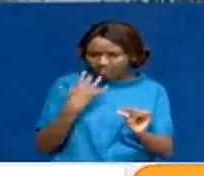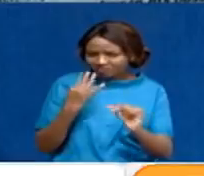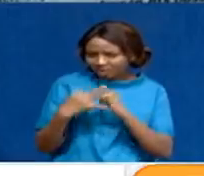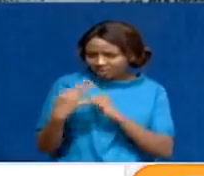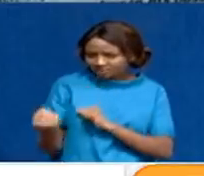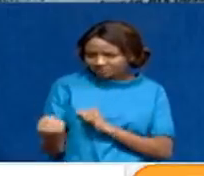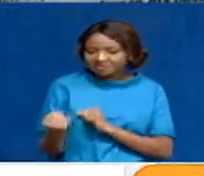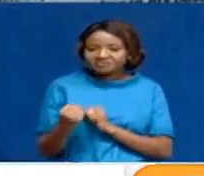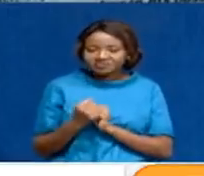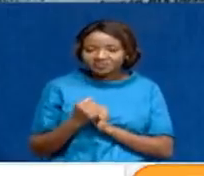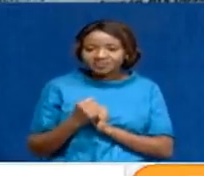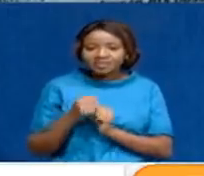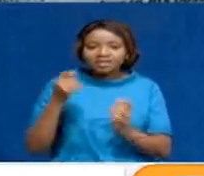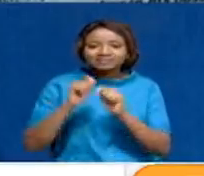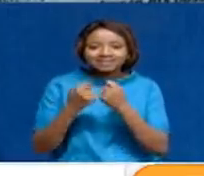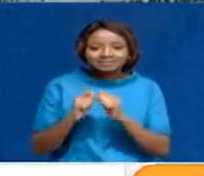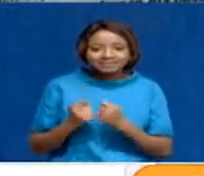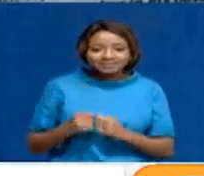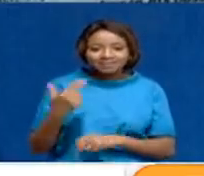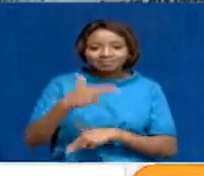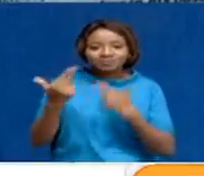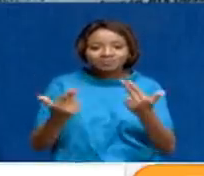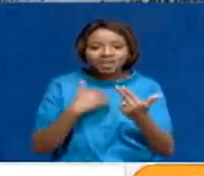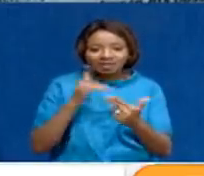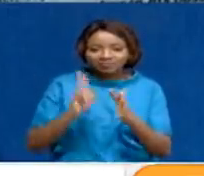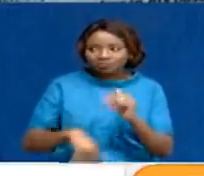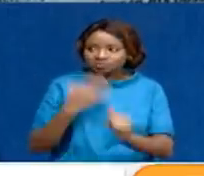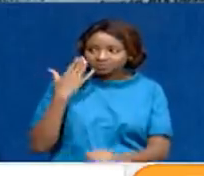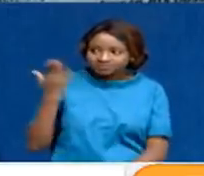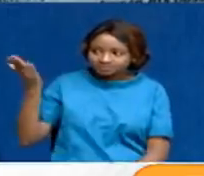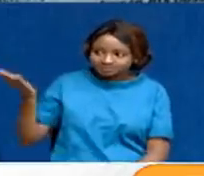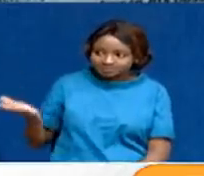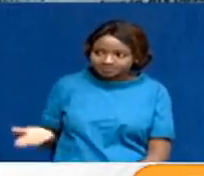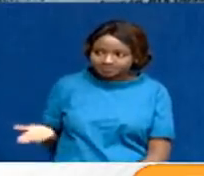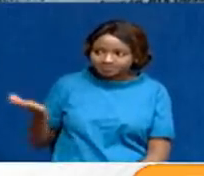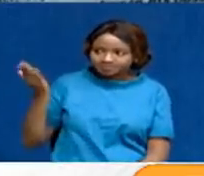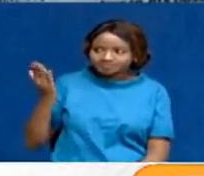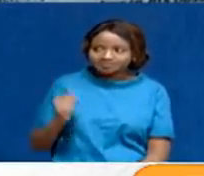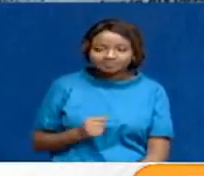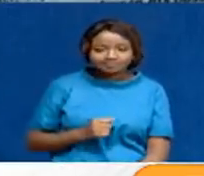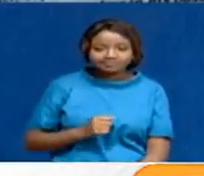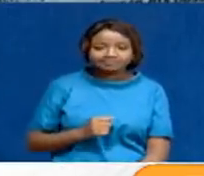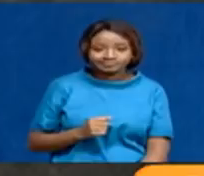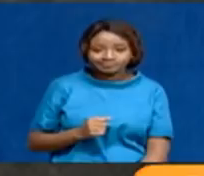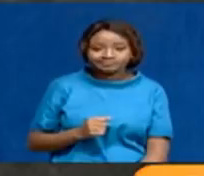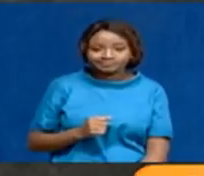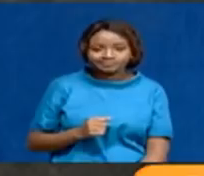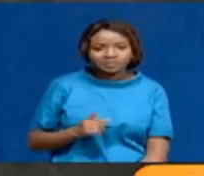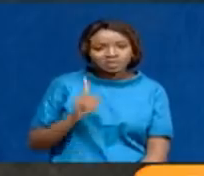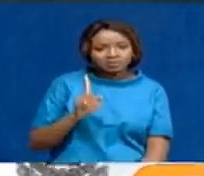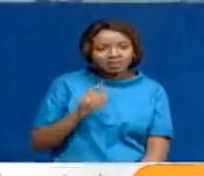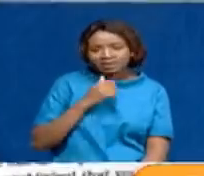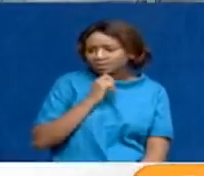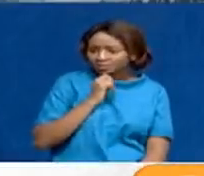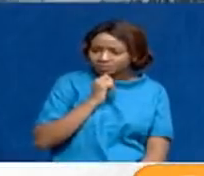ni pamoja na bunduki aina ya CQ, Seska na Glock 19. Hata hivyo, maswali yakiibuka kuhusiana